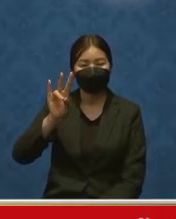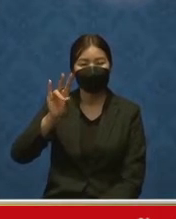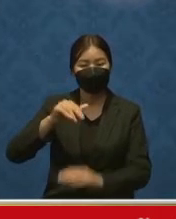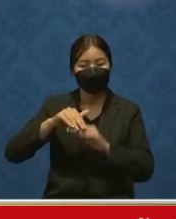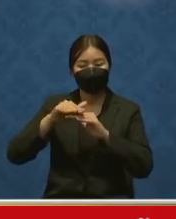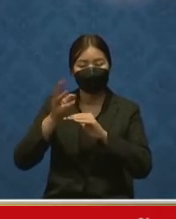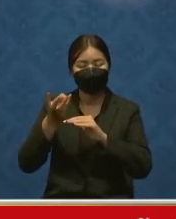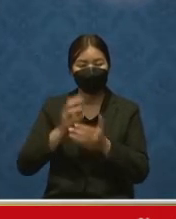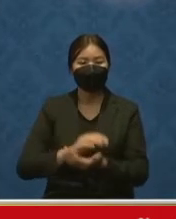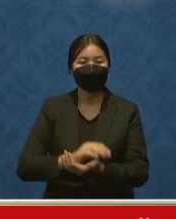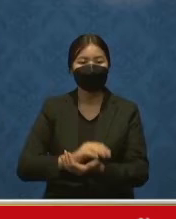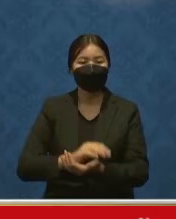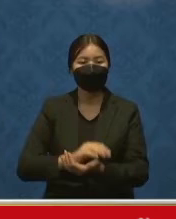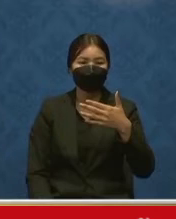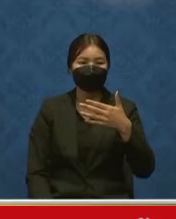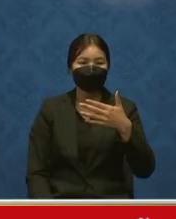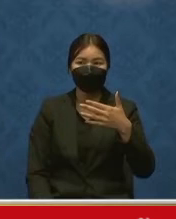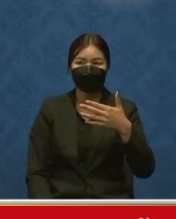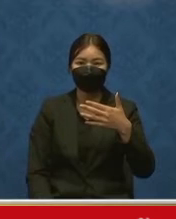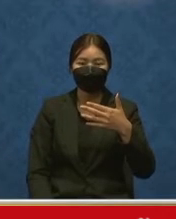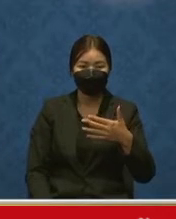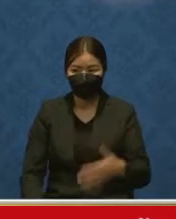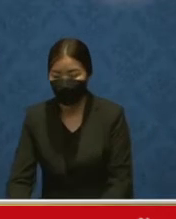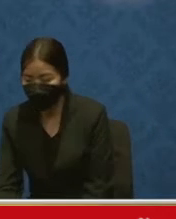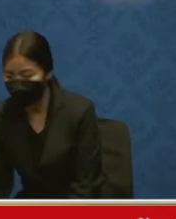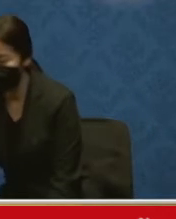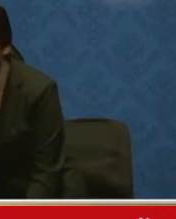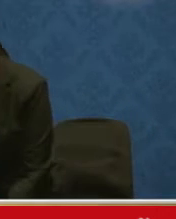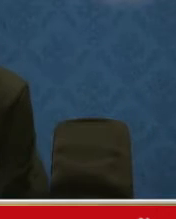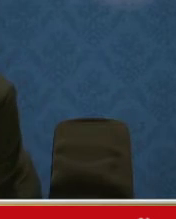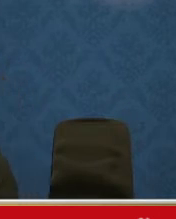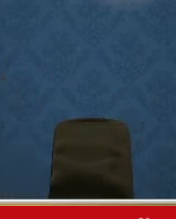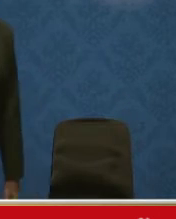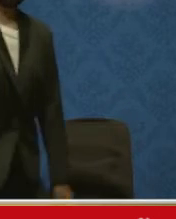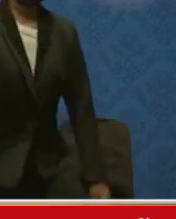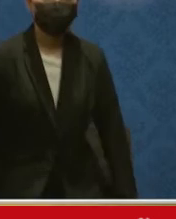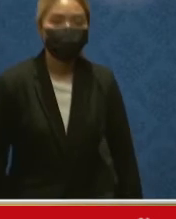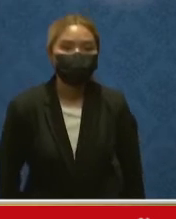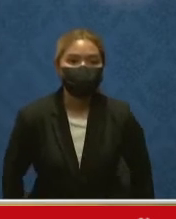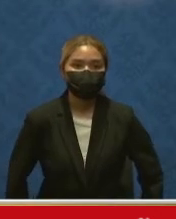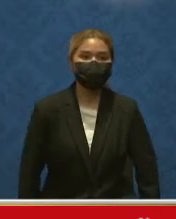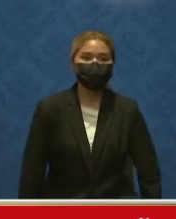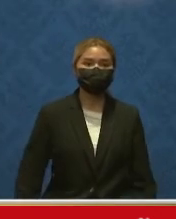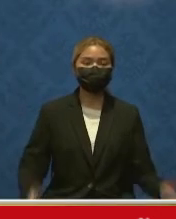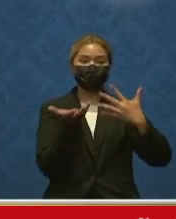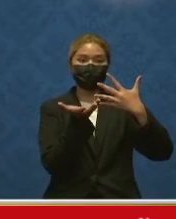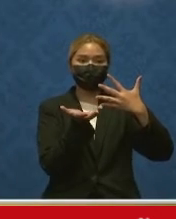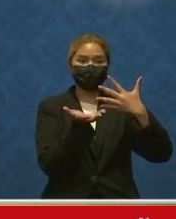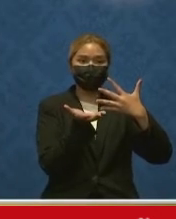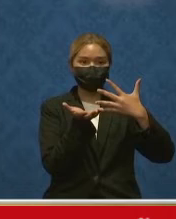ๆซึ่งเรื่องนี้เนี่ยเราเยอะๆก็เห็นนะกระทรวง